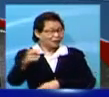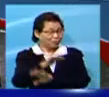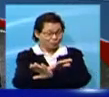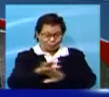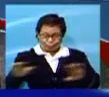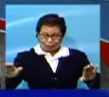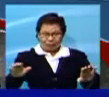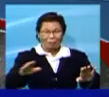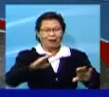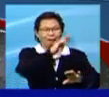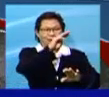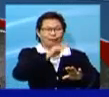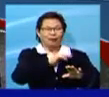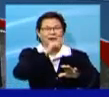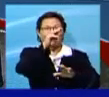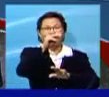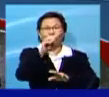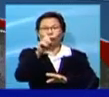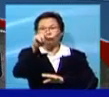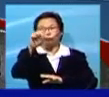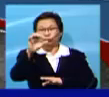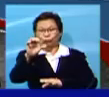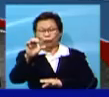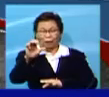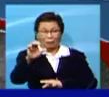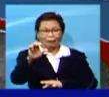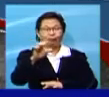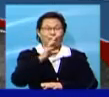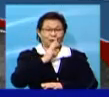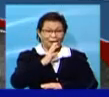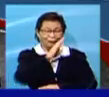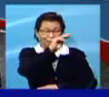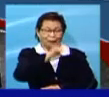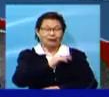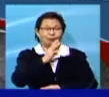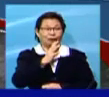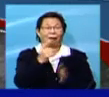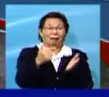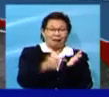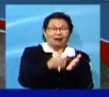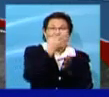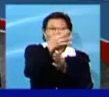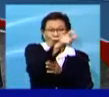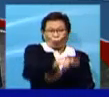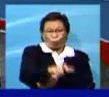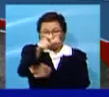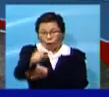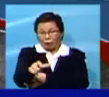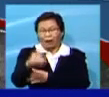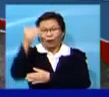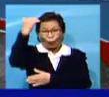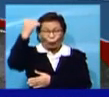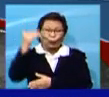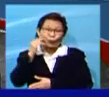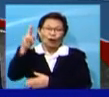Menteri Pelancongan dan Kebudayaan Datuk Seri Muhammad Nazri Abdul Aziz, lagi hanya 4 warga Korea Utara